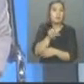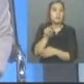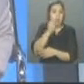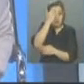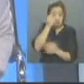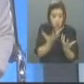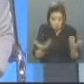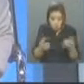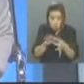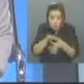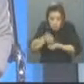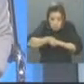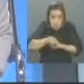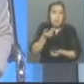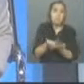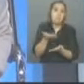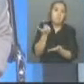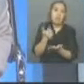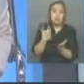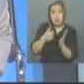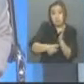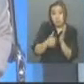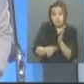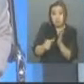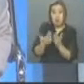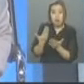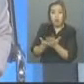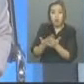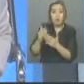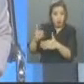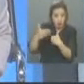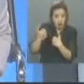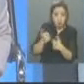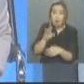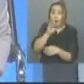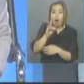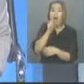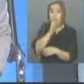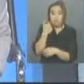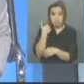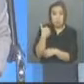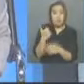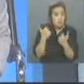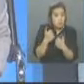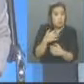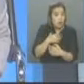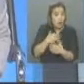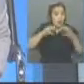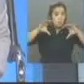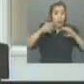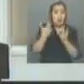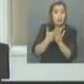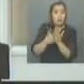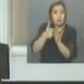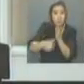งขึ้นรวมถึงการเก็บภาษีนำเข้าวัตถุดิบอาหารสัตว์ด้วยค่ะซึ่งผู้ประกอบการต้องการให้รัฐนั้นยกเลิกการเก็บภาษีนำเข้ากากถั่วเหลื